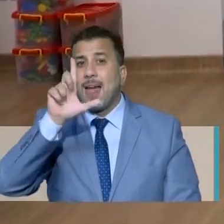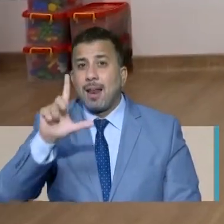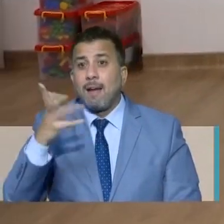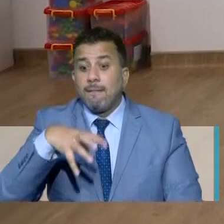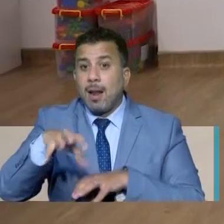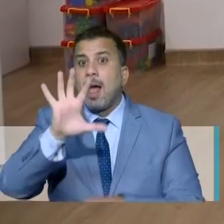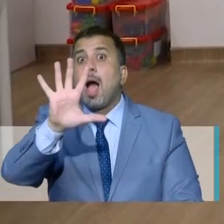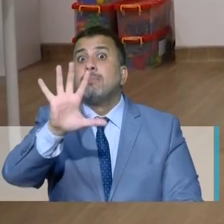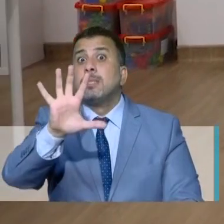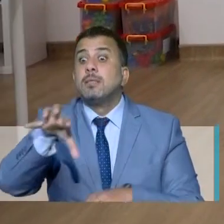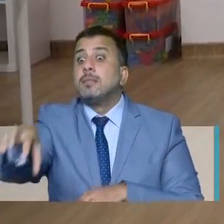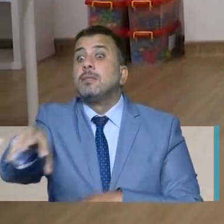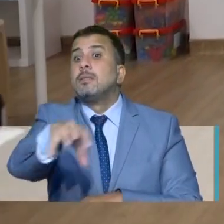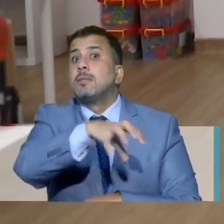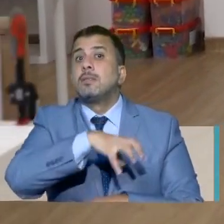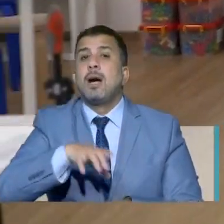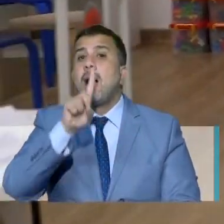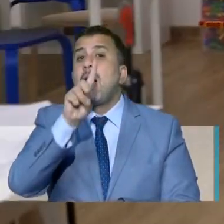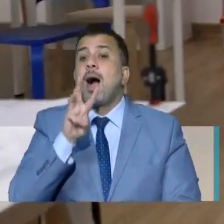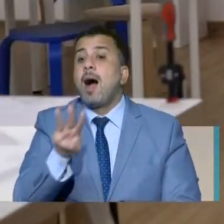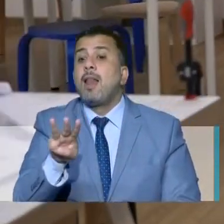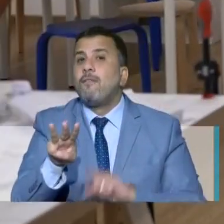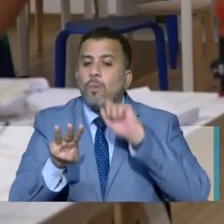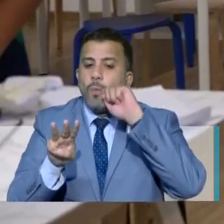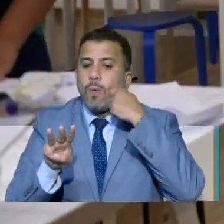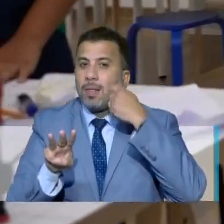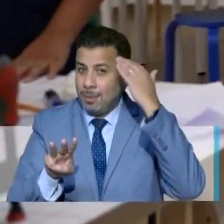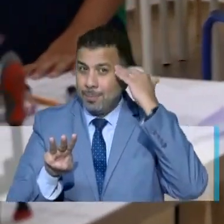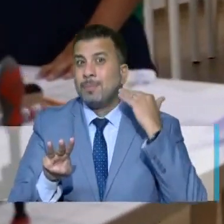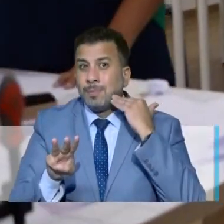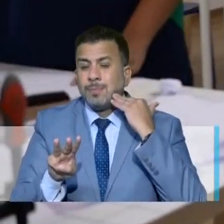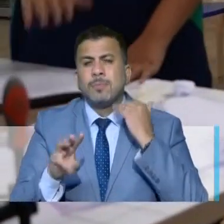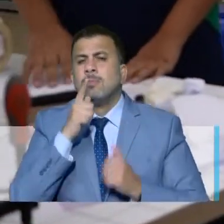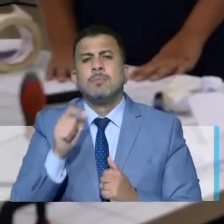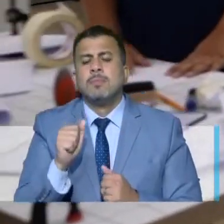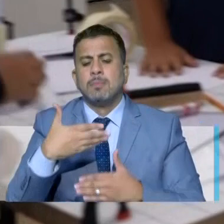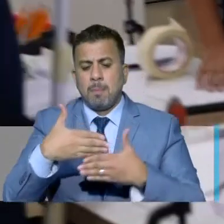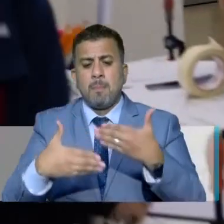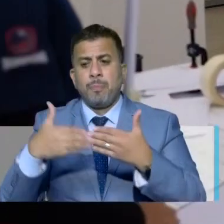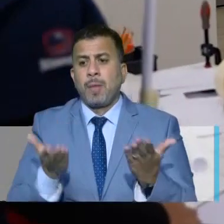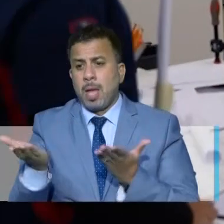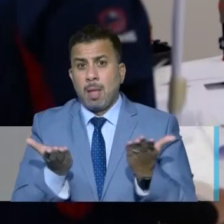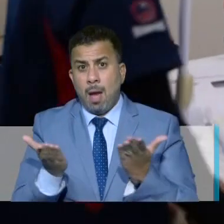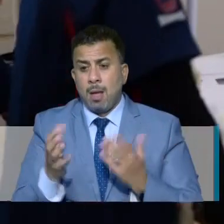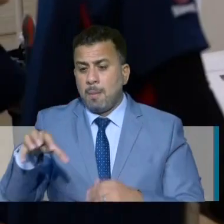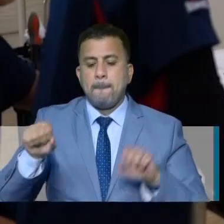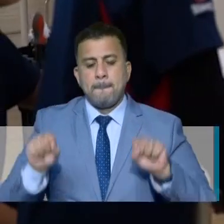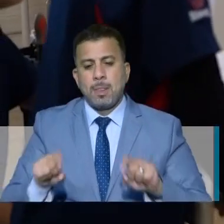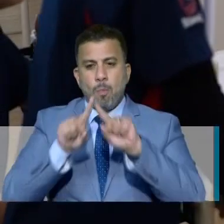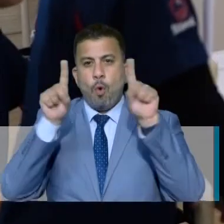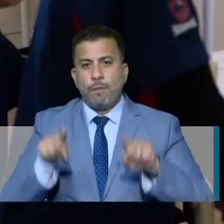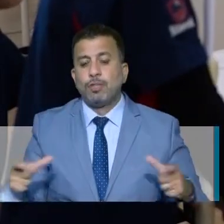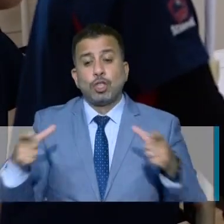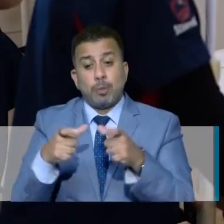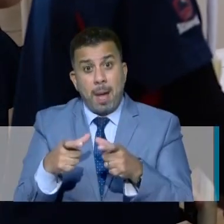الاماره والذي يبلغ استيعابه 1000 طالب وطالبه اذ يتكون من المبنى الاداري ويضم مكاتب وغرفه